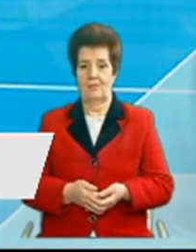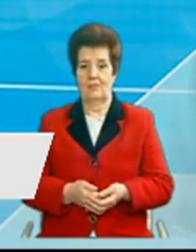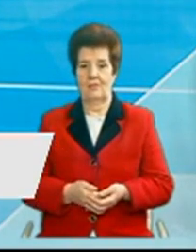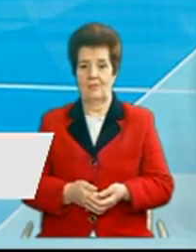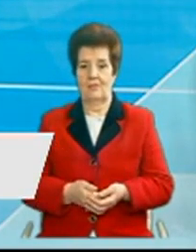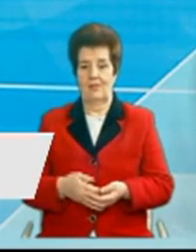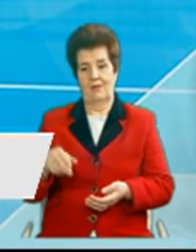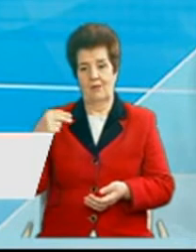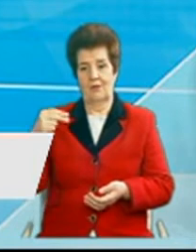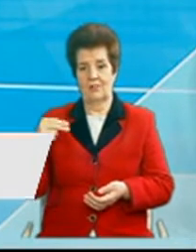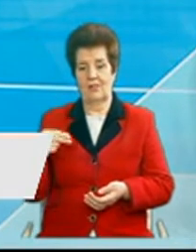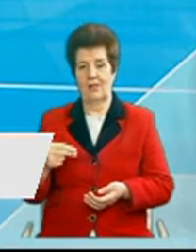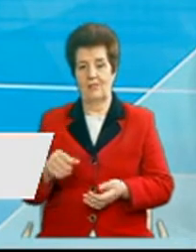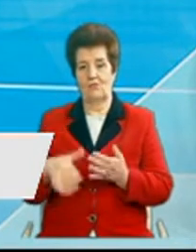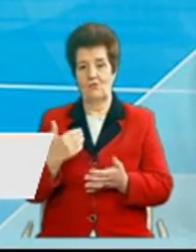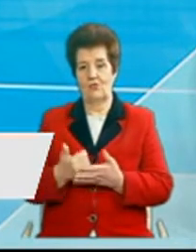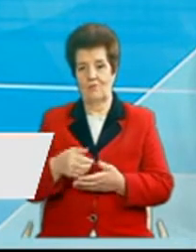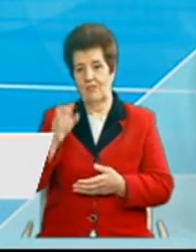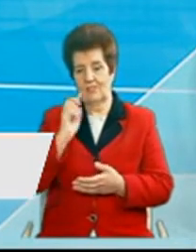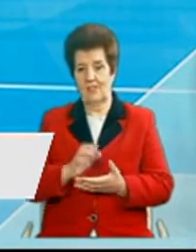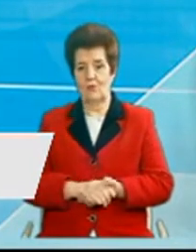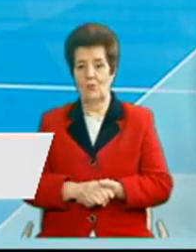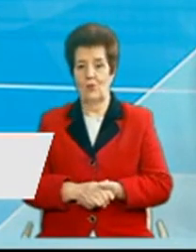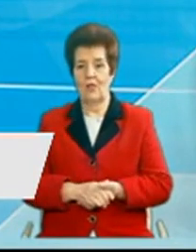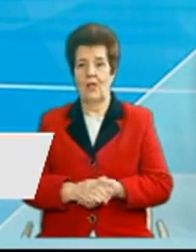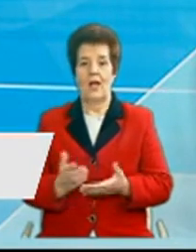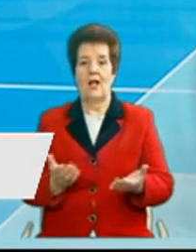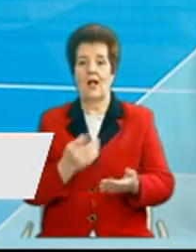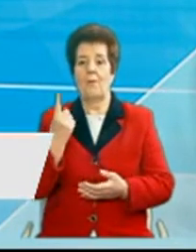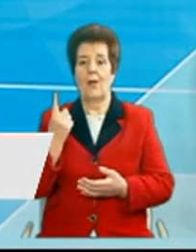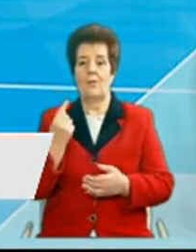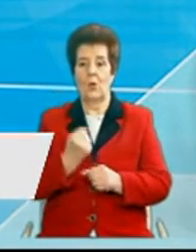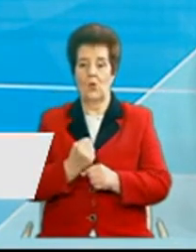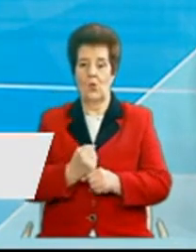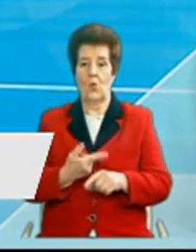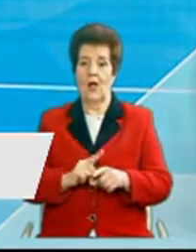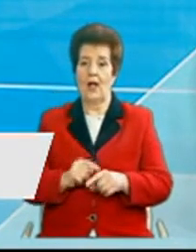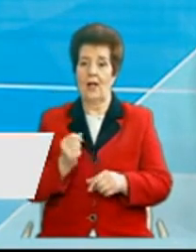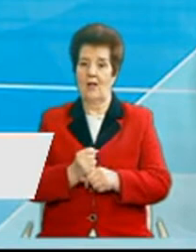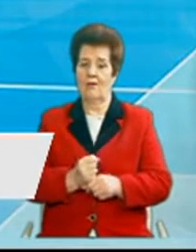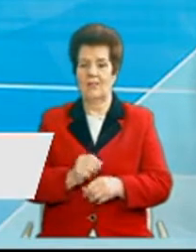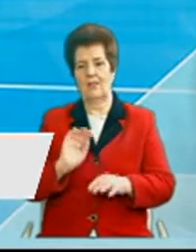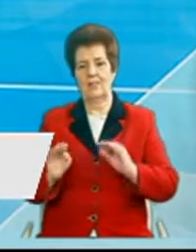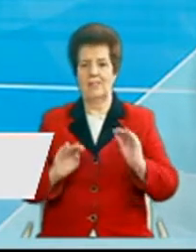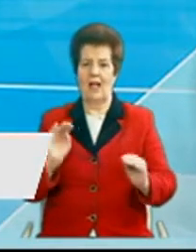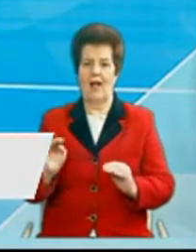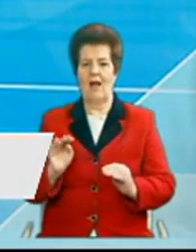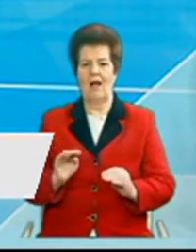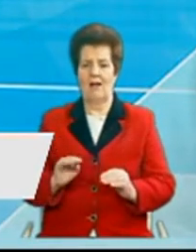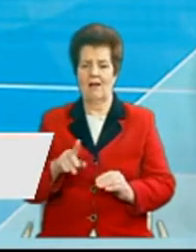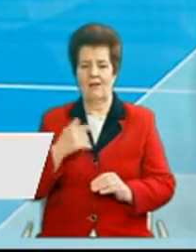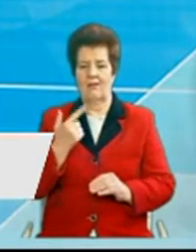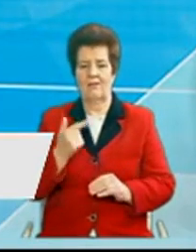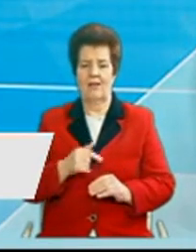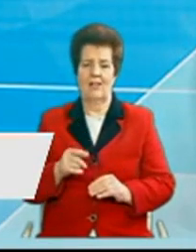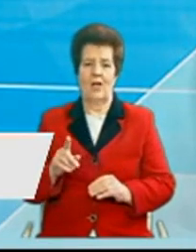administrația prezidențială, șef al statului, vă intrați în atribuții, care ar fi primul lucru pe care l-ați face? Nu vorbesc de instalare, eventual ședințe cu